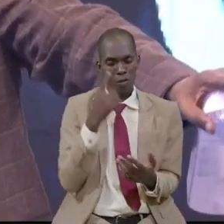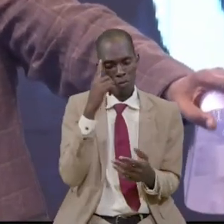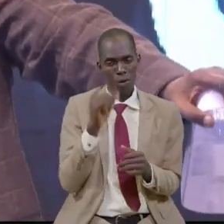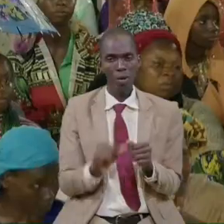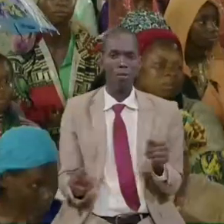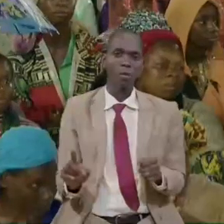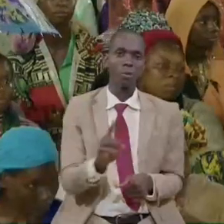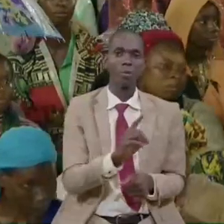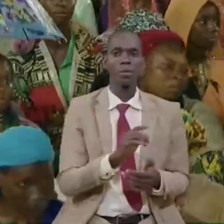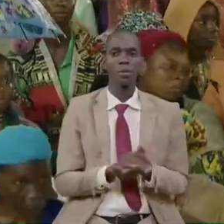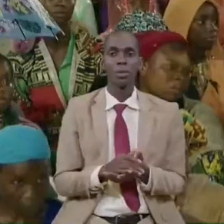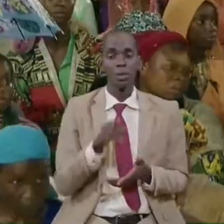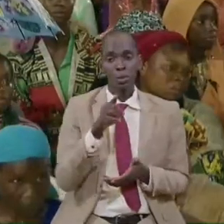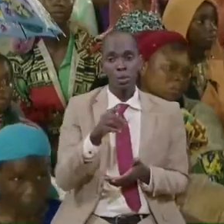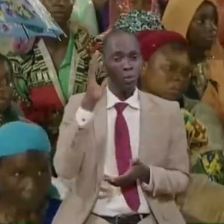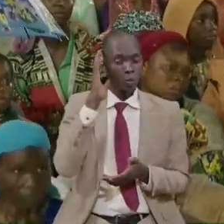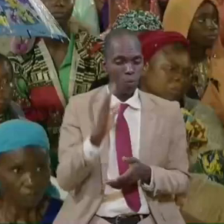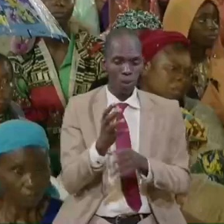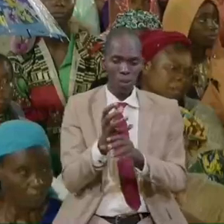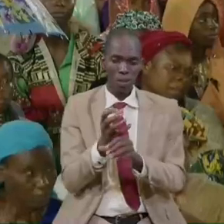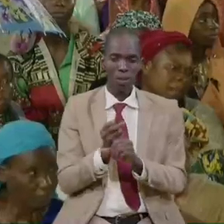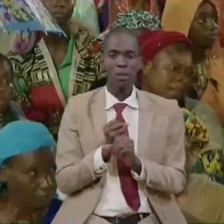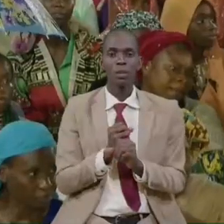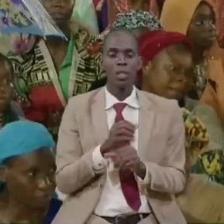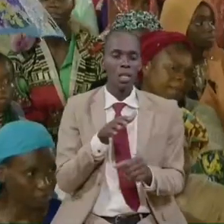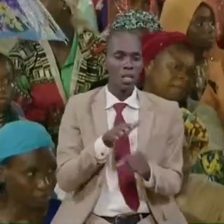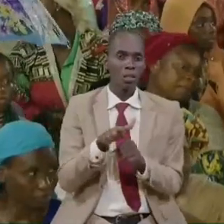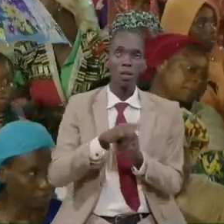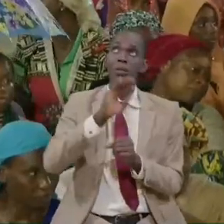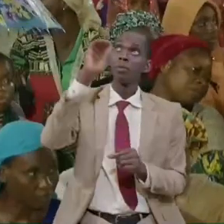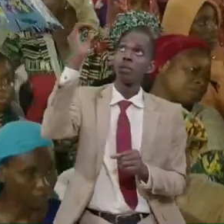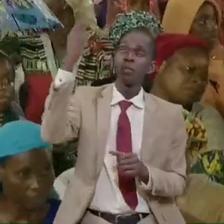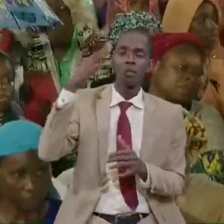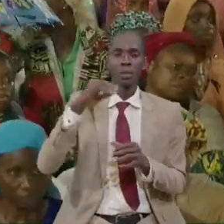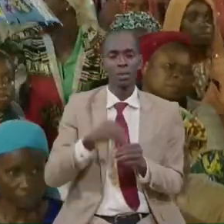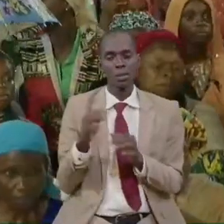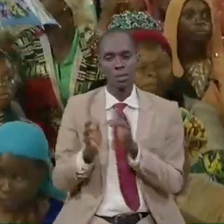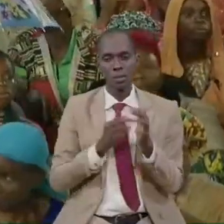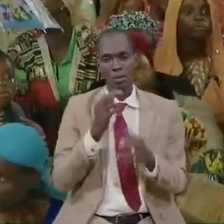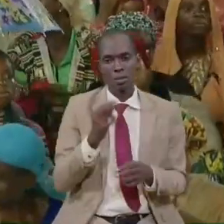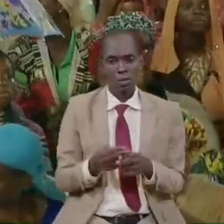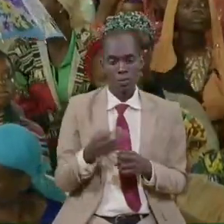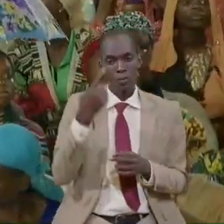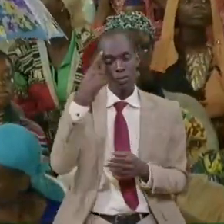attendant tout le monde, vous aurez assez de grâce pour le pardon,